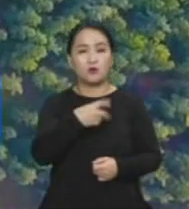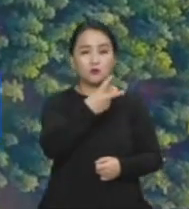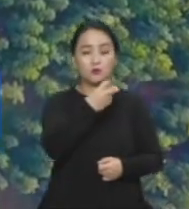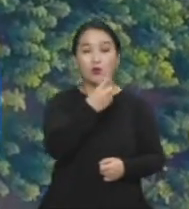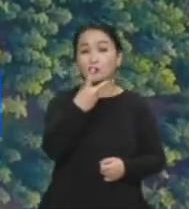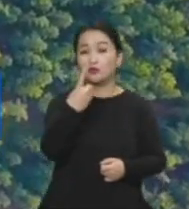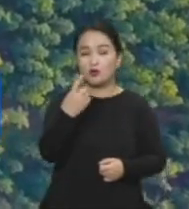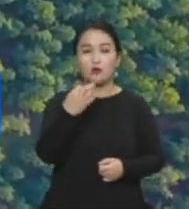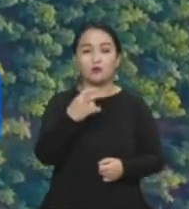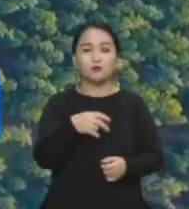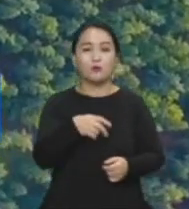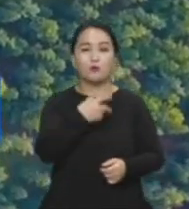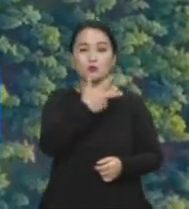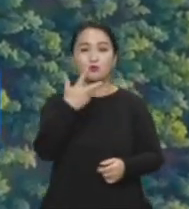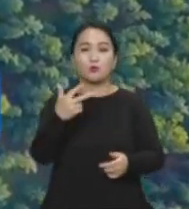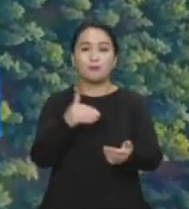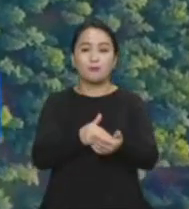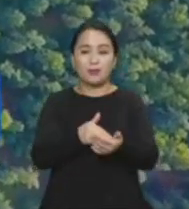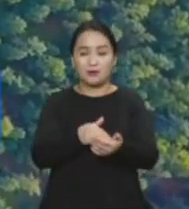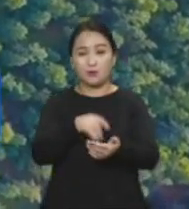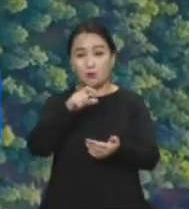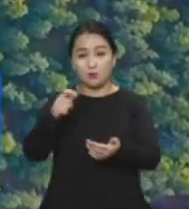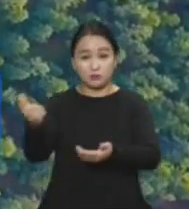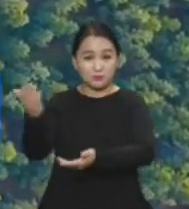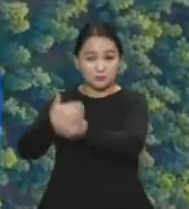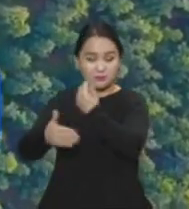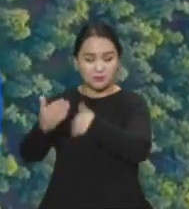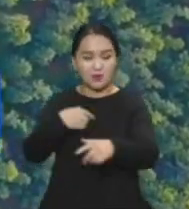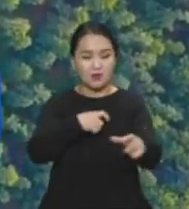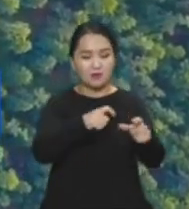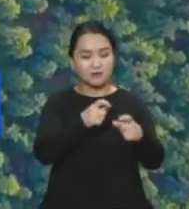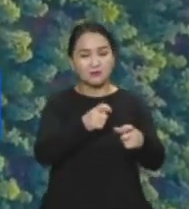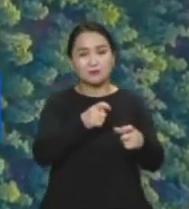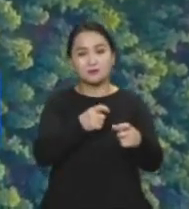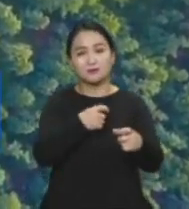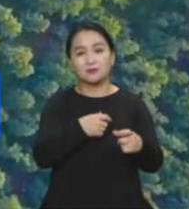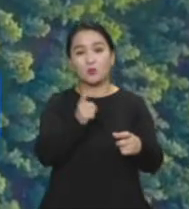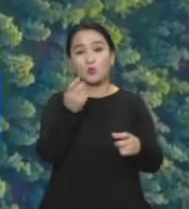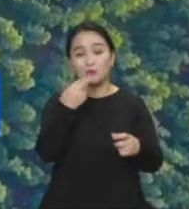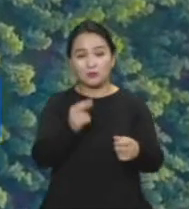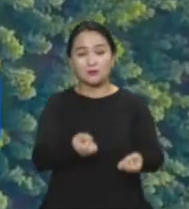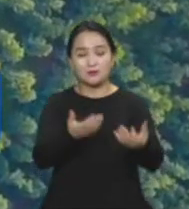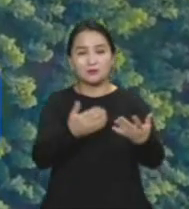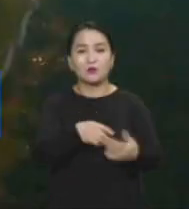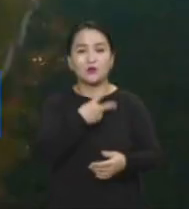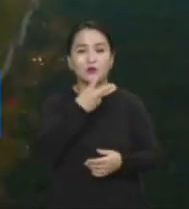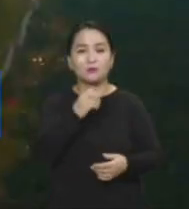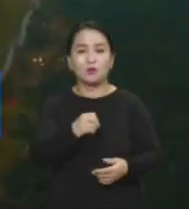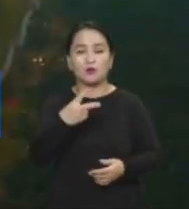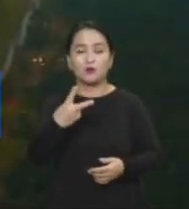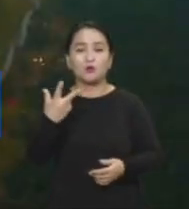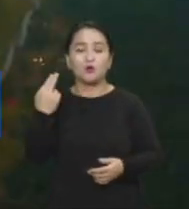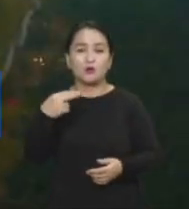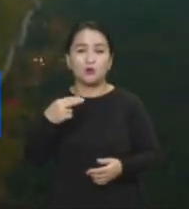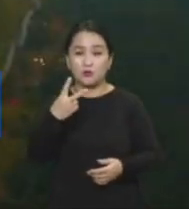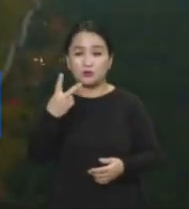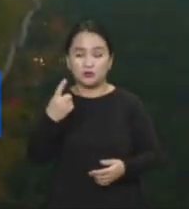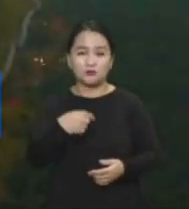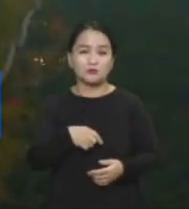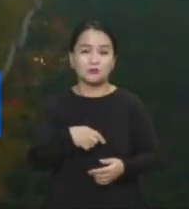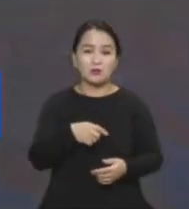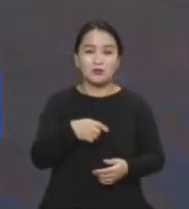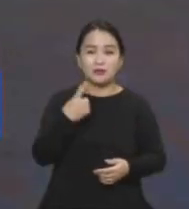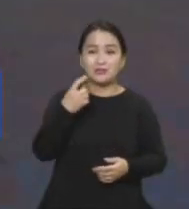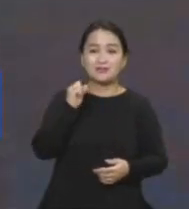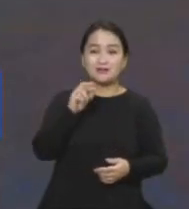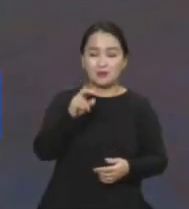онд 33 мянган жуулчин хүл авсан нь эдийн засагт хүндрэл үүсгэсэн. Харин 2023 онд 1 сая жуулчин хүл авч тус салбарын орлогыг